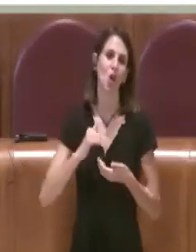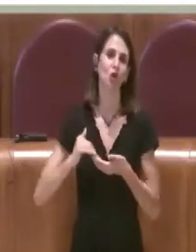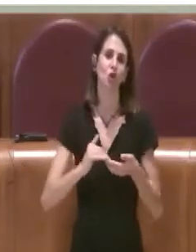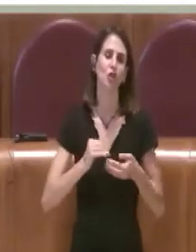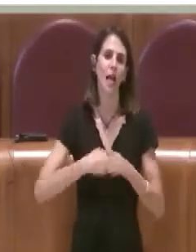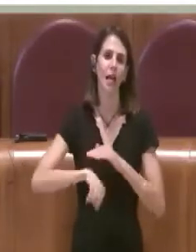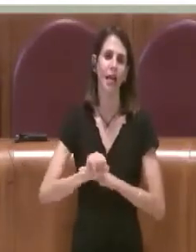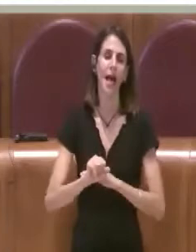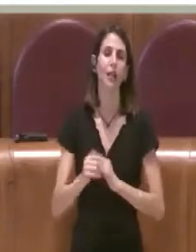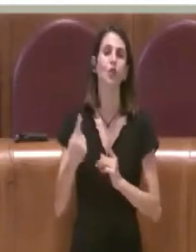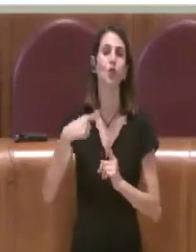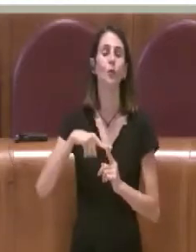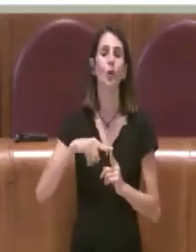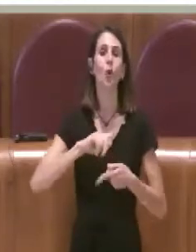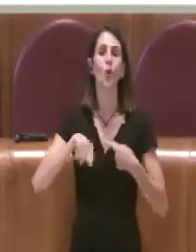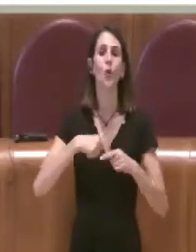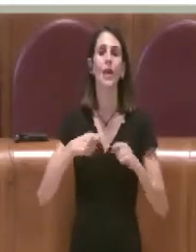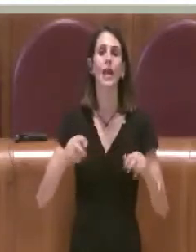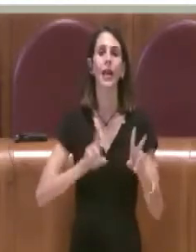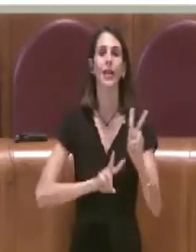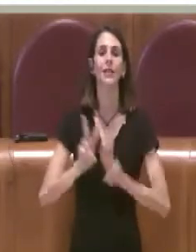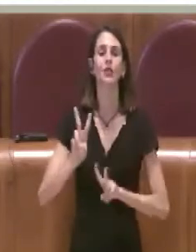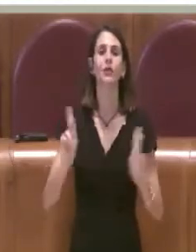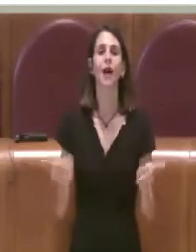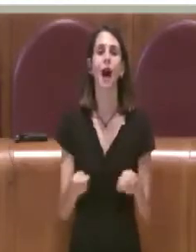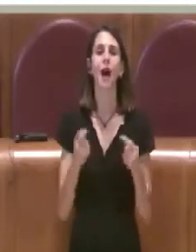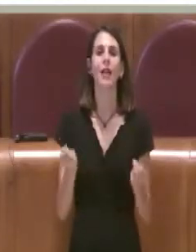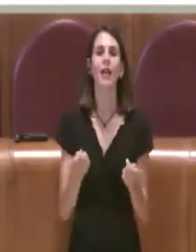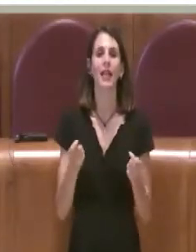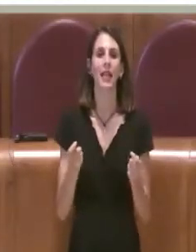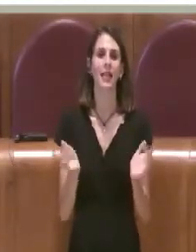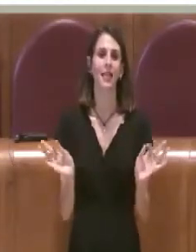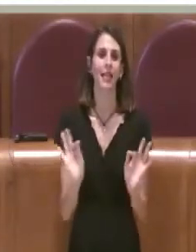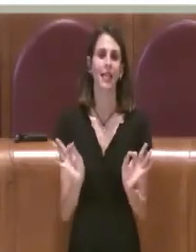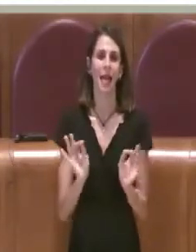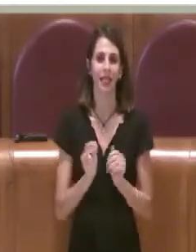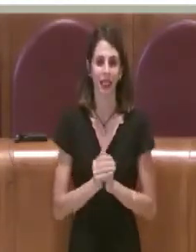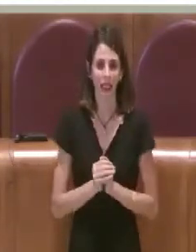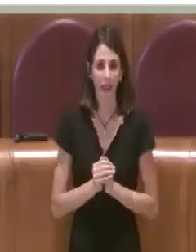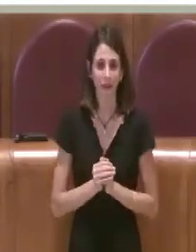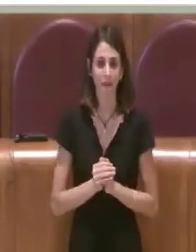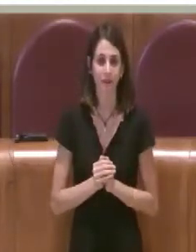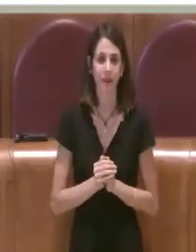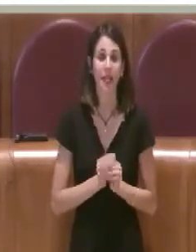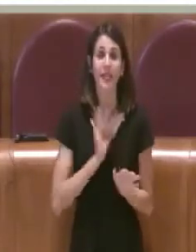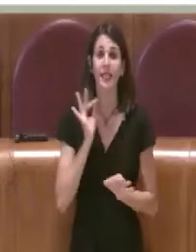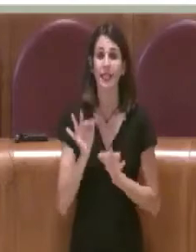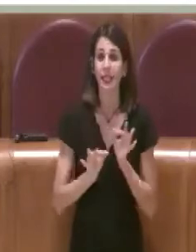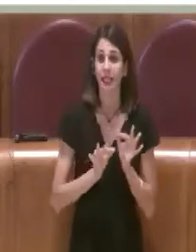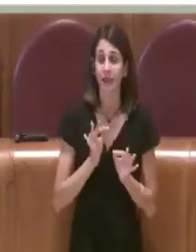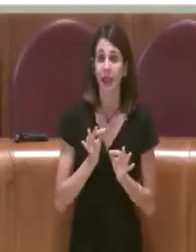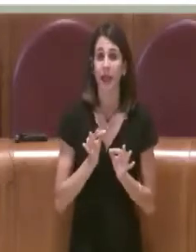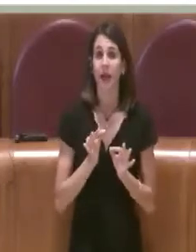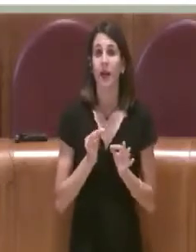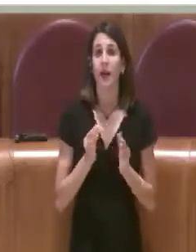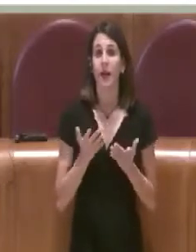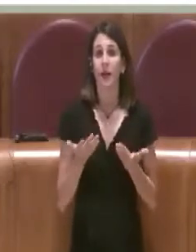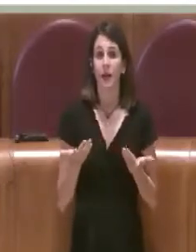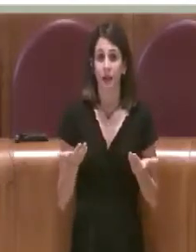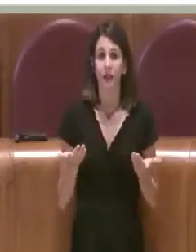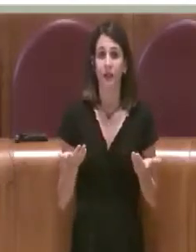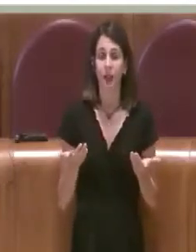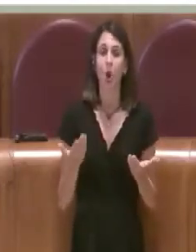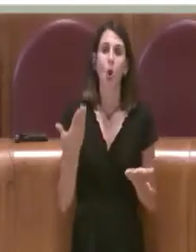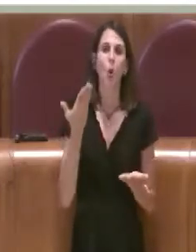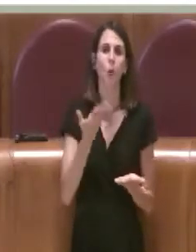Nazionale Dilettanti. E quindi oltre alla parte negativa, tra virgolette, ovvero quello che la